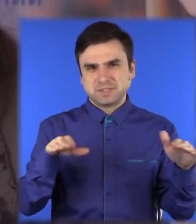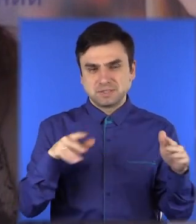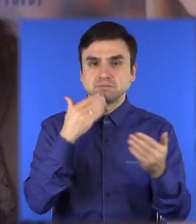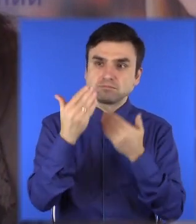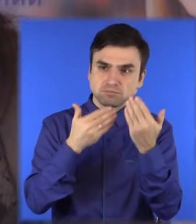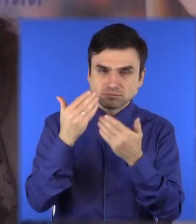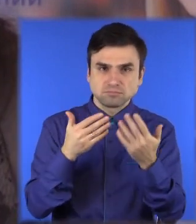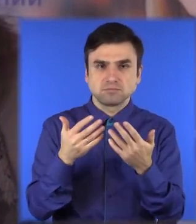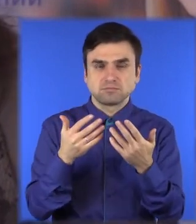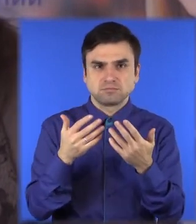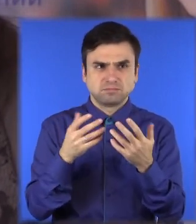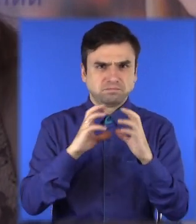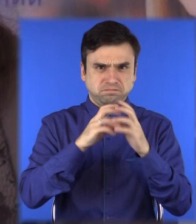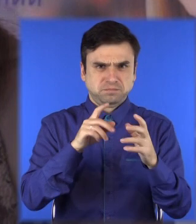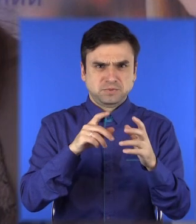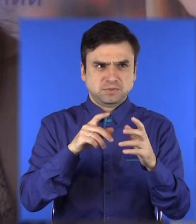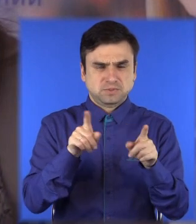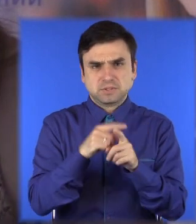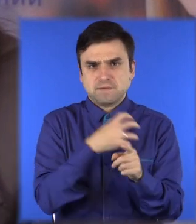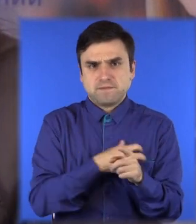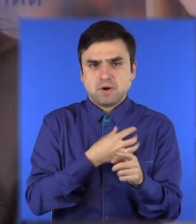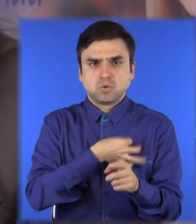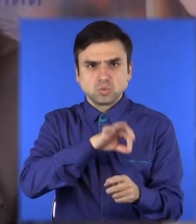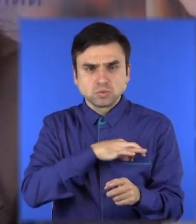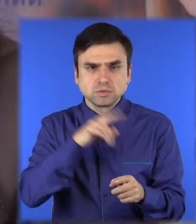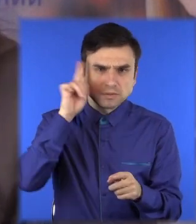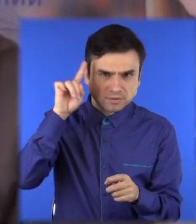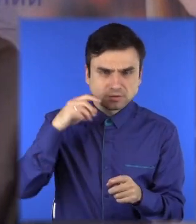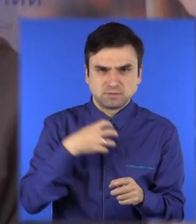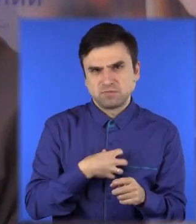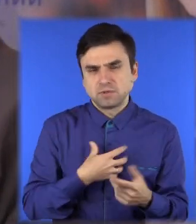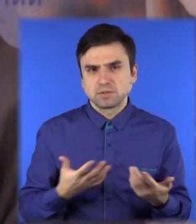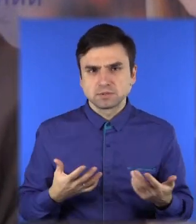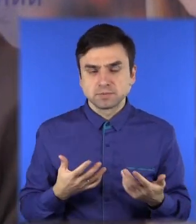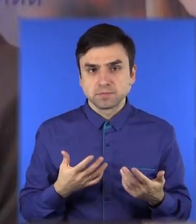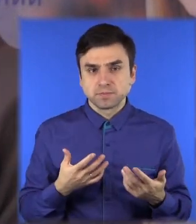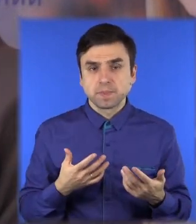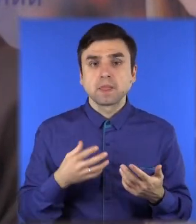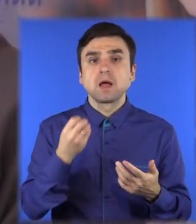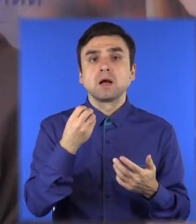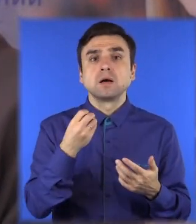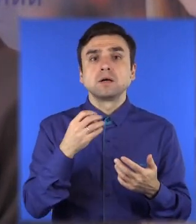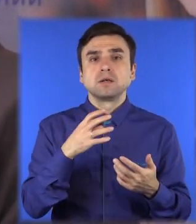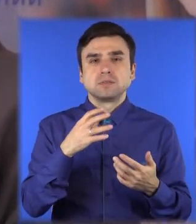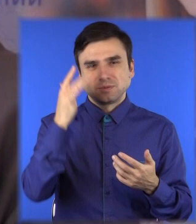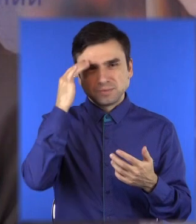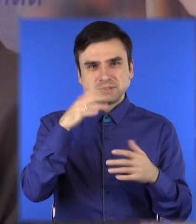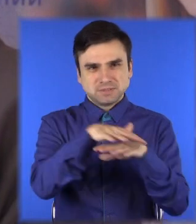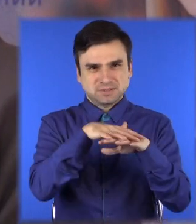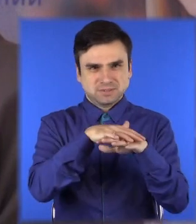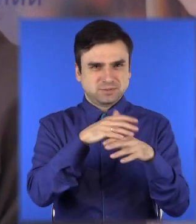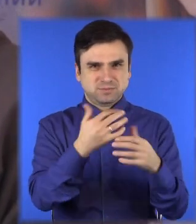усього світу. І друга мета – це все ж таки соціальна, яка направлена на правопросвіту населення